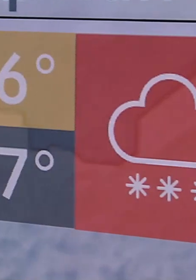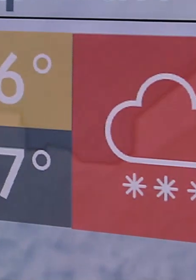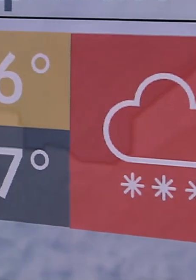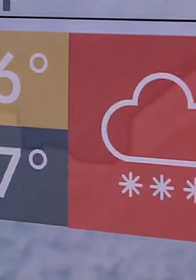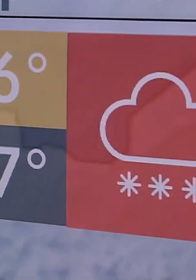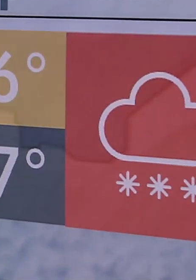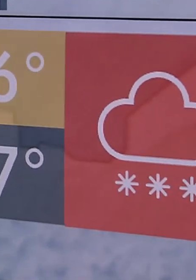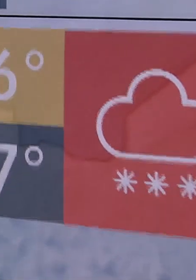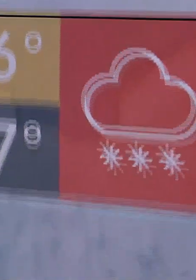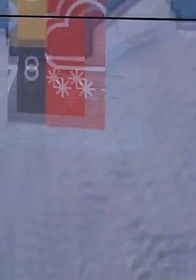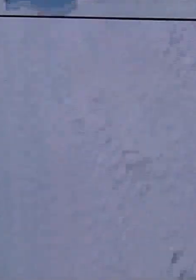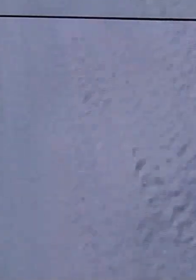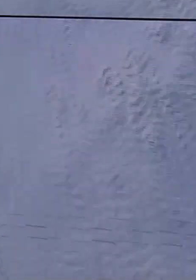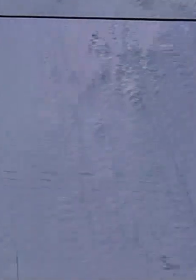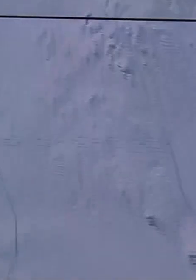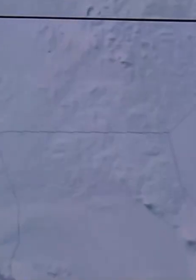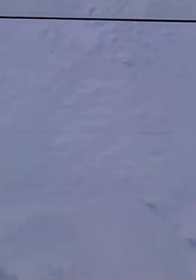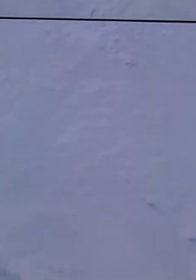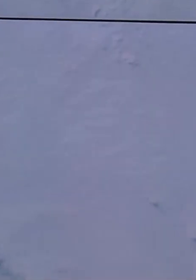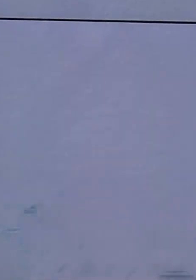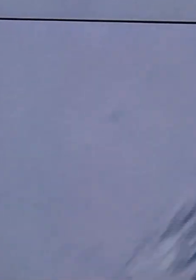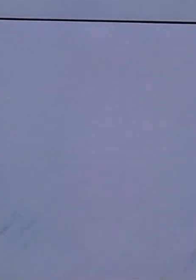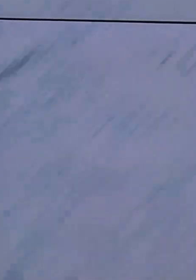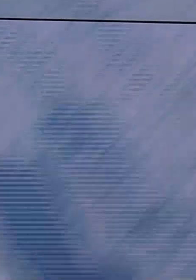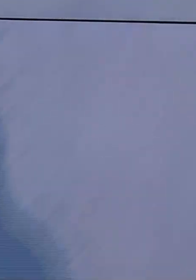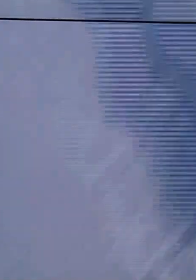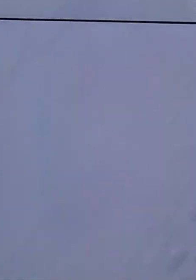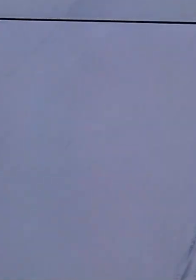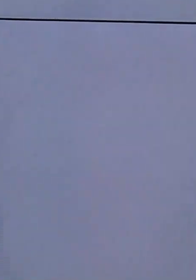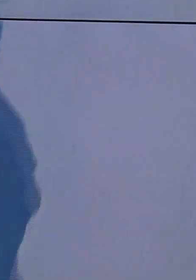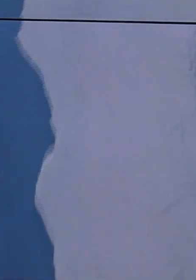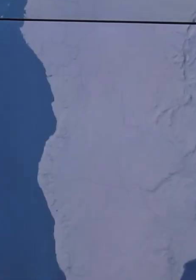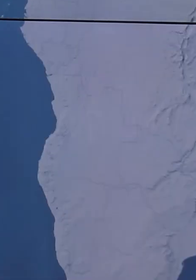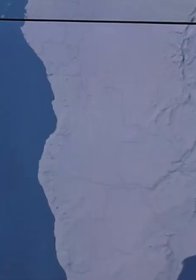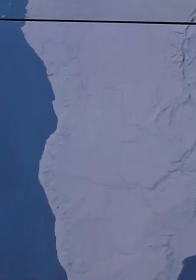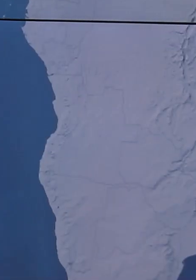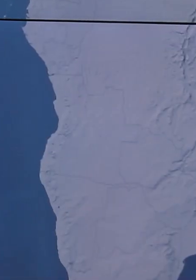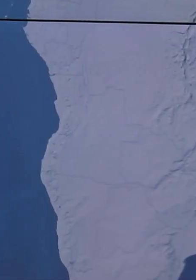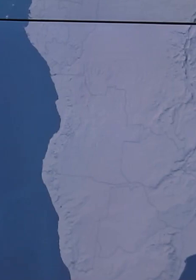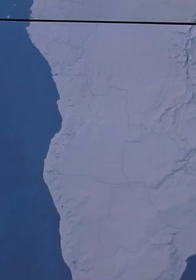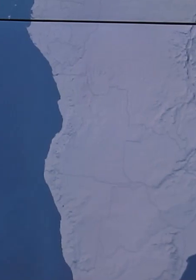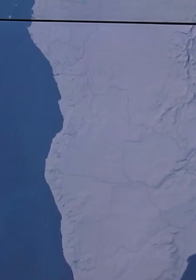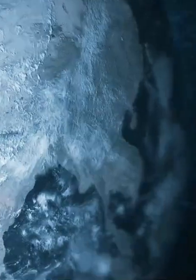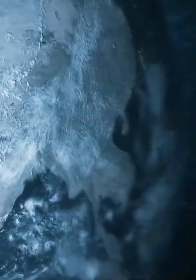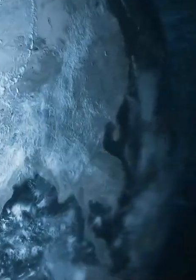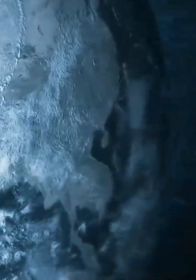градус төмен. Назар аударып тыңдағандарыңызға рахмет. Ұлттық арна қосулы болсын.